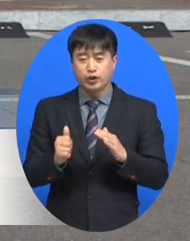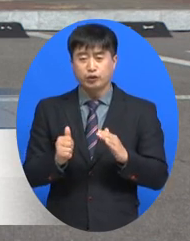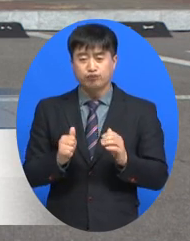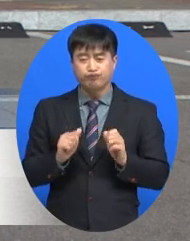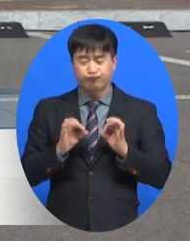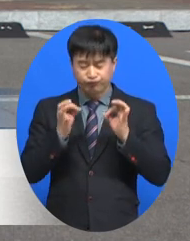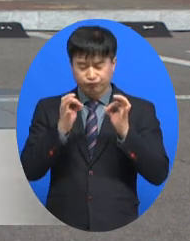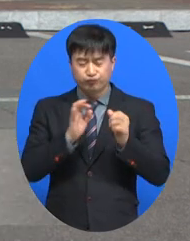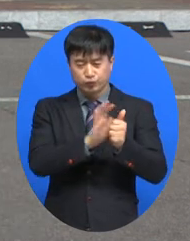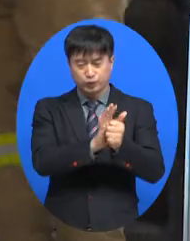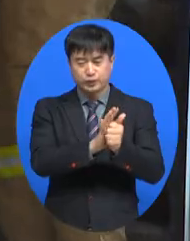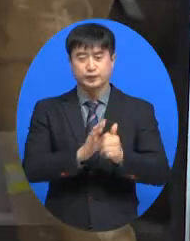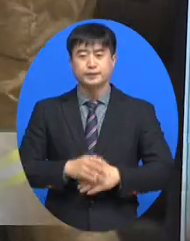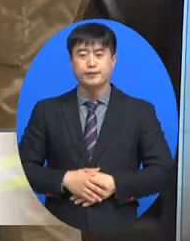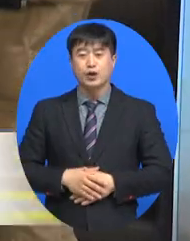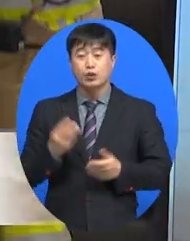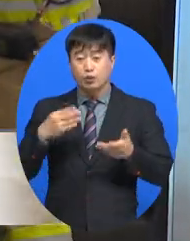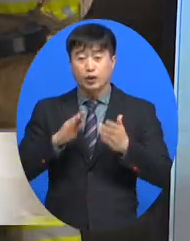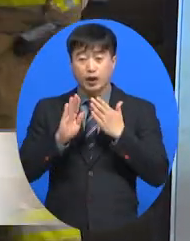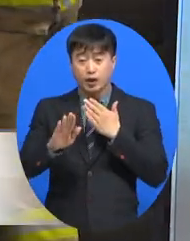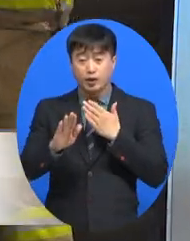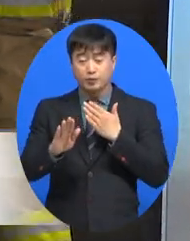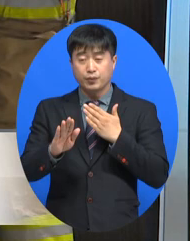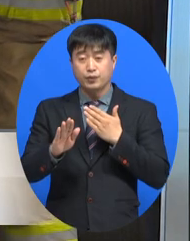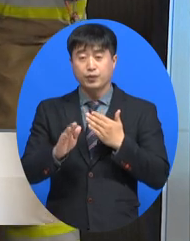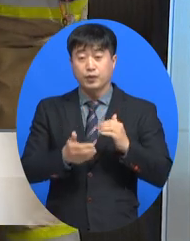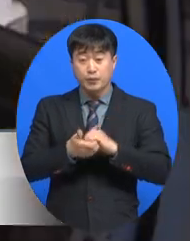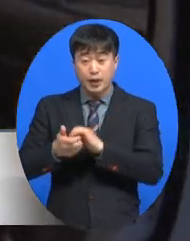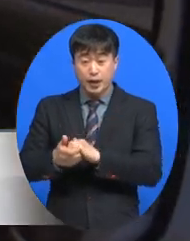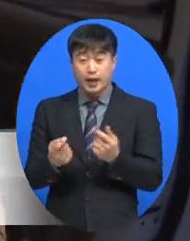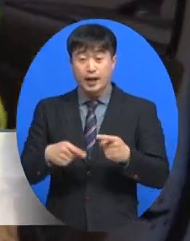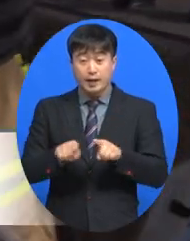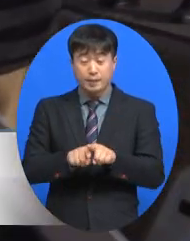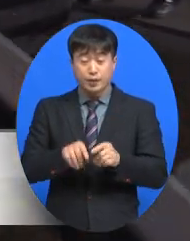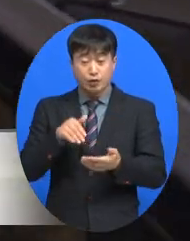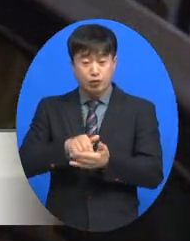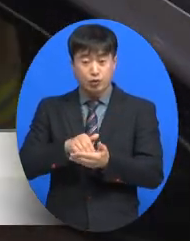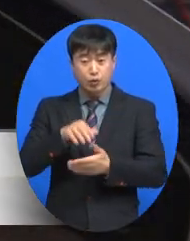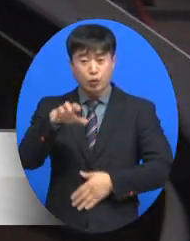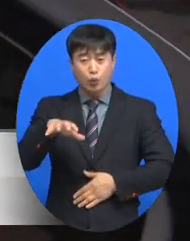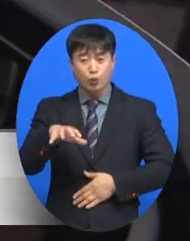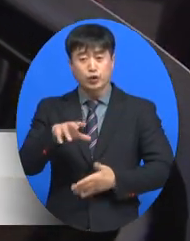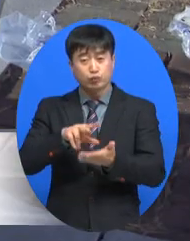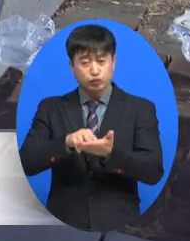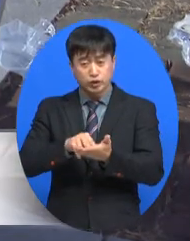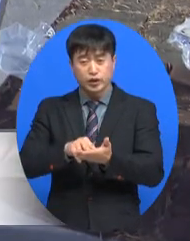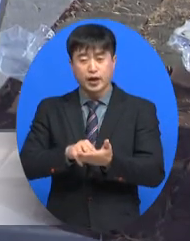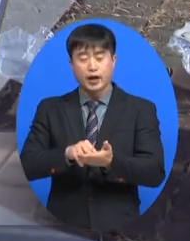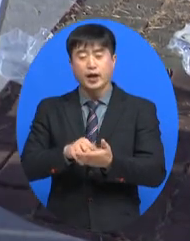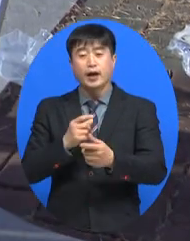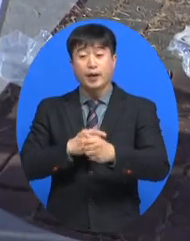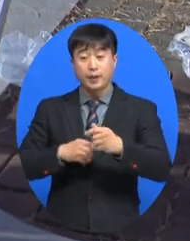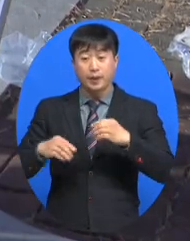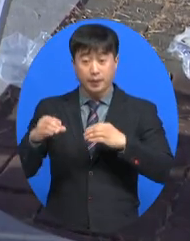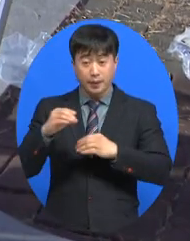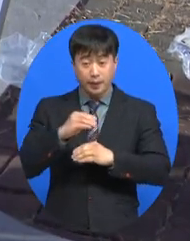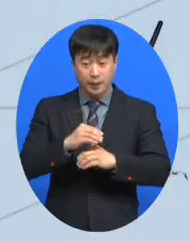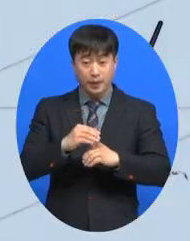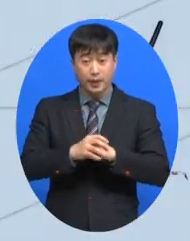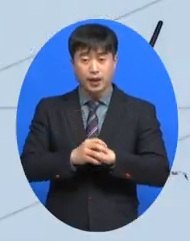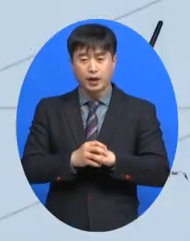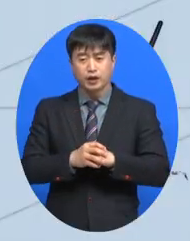최선을 다하겠다는 생각으로 경기도는 앞으로 정례적 합동훈련으로 현장에서 발견된 문제점들을 보완해 나가며